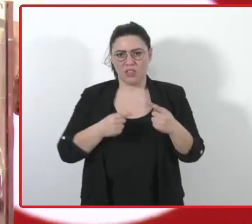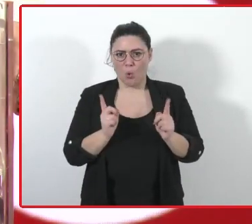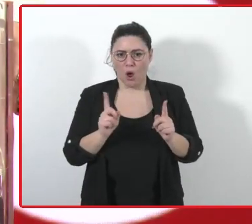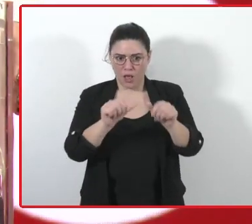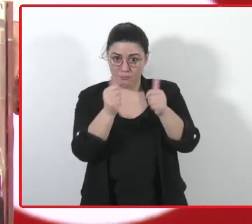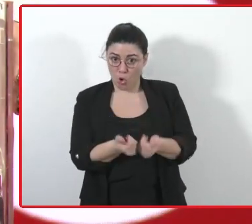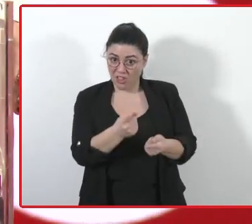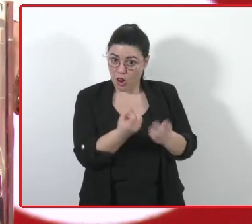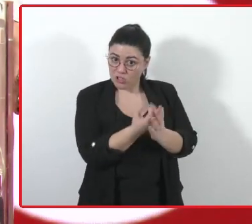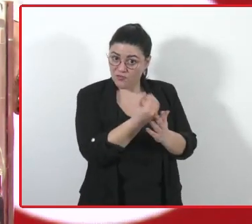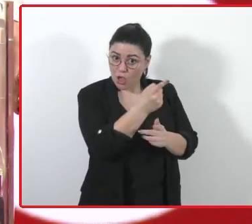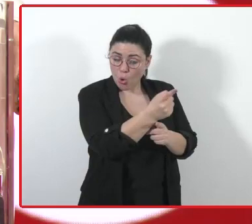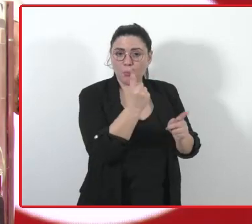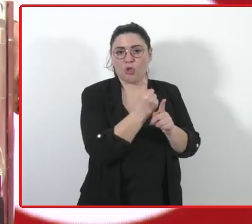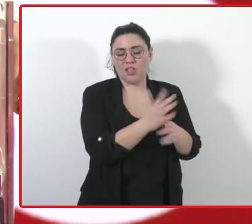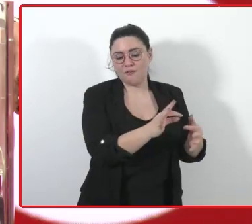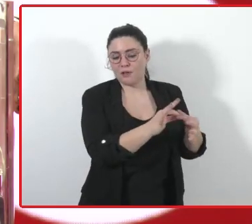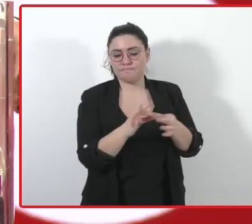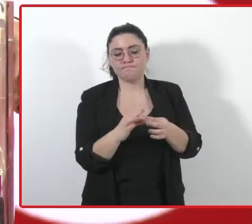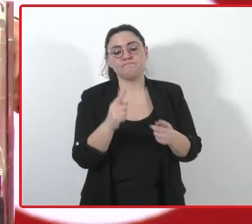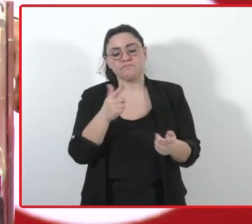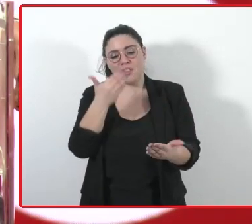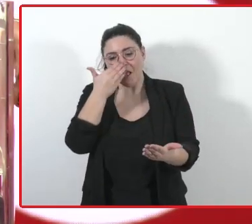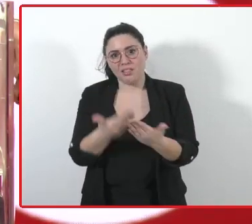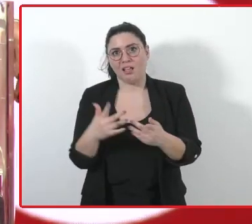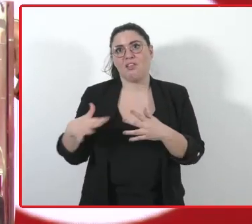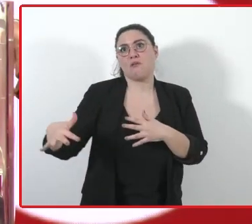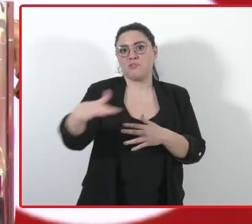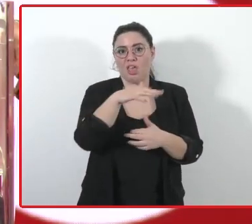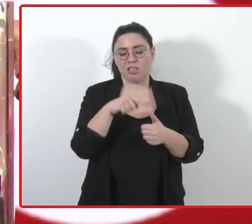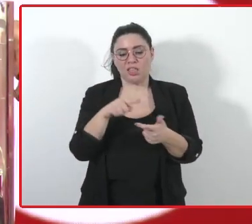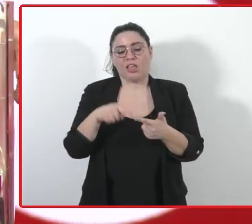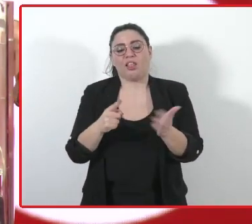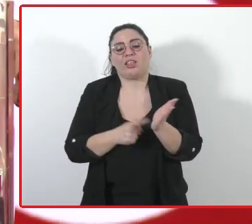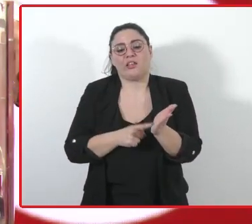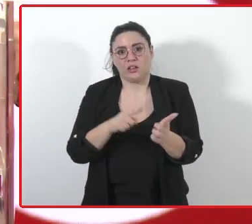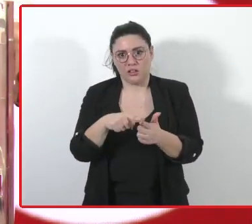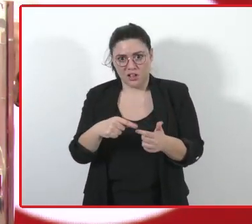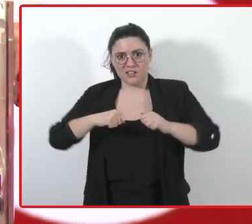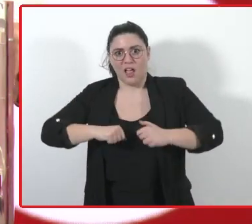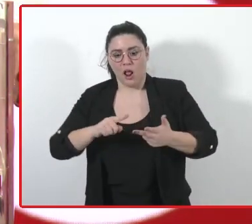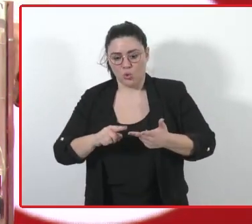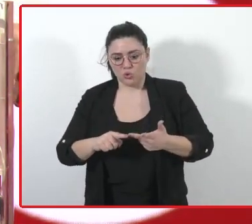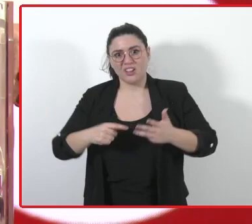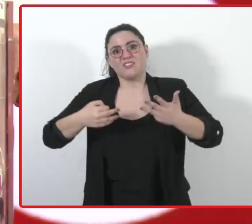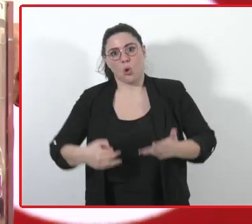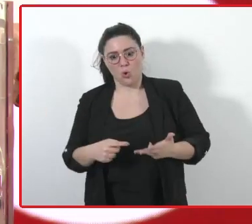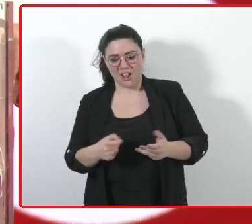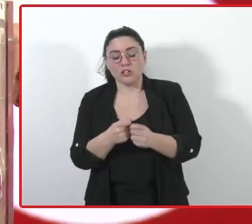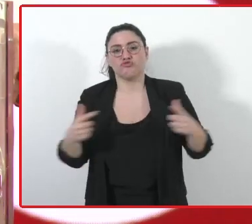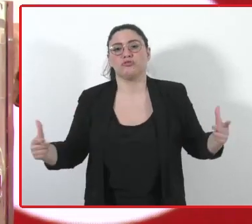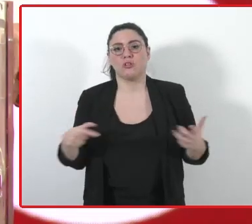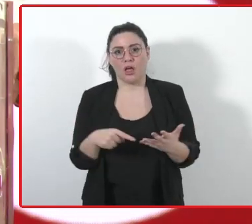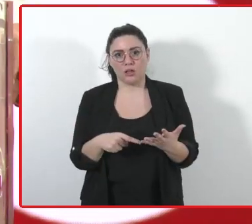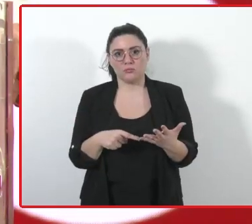compatibile con l'ambiente con i diritti con la salute con la sicurezza e con le città questo vale sia